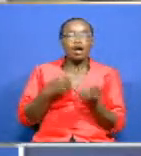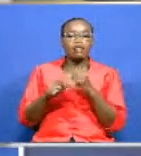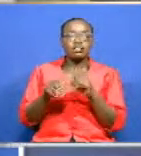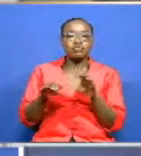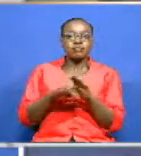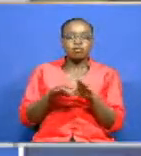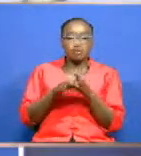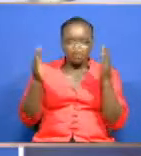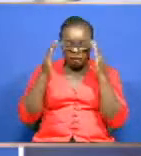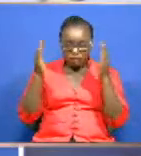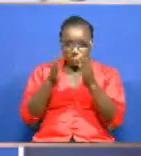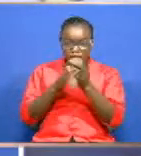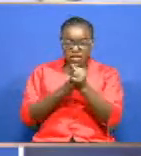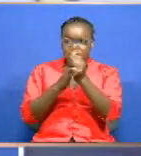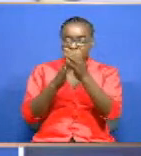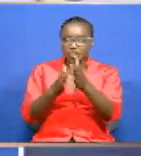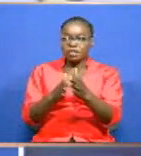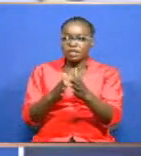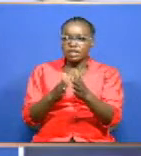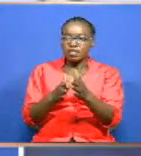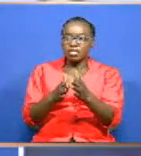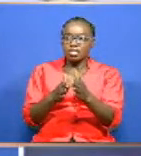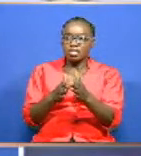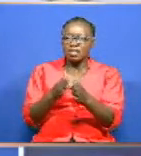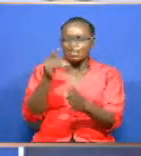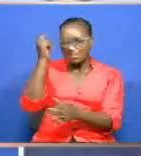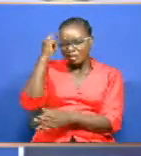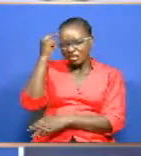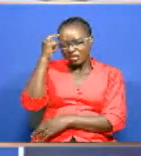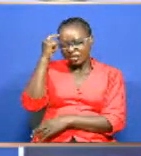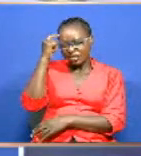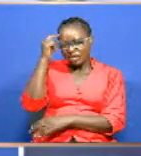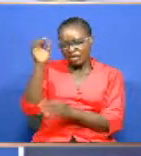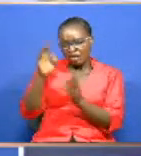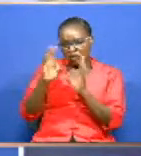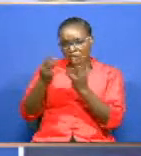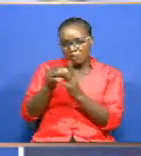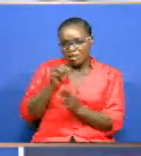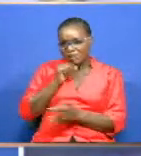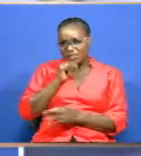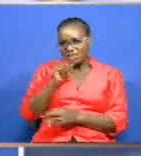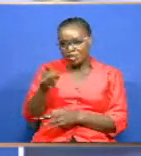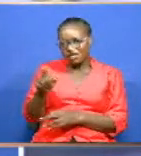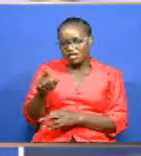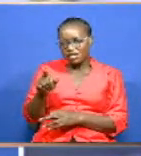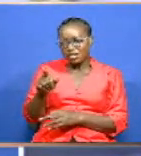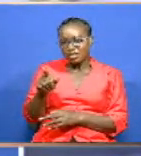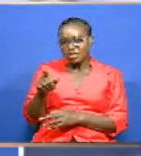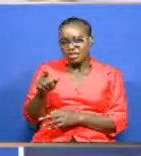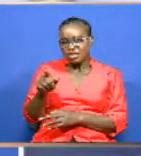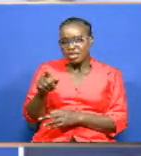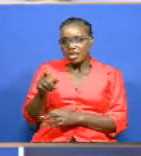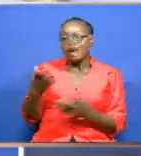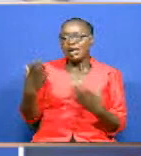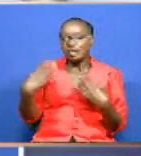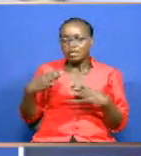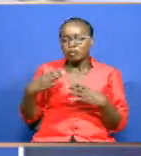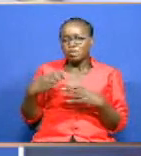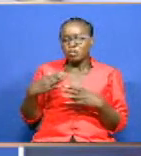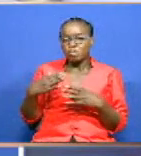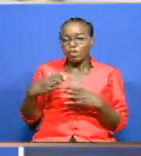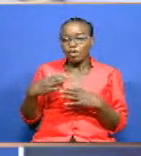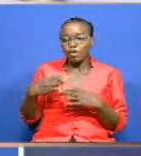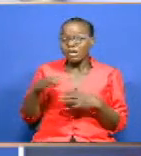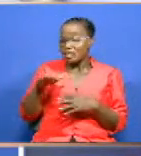and focused leader. Alikuwa ni mtu alikuwa anafikiria mambo ya familia yake na mambo ya watu warurie kila